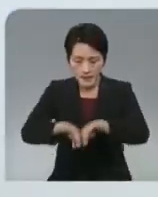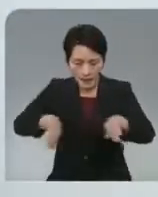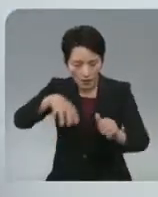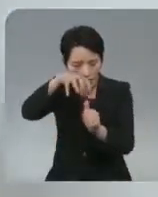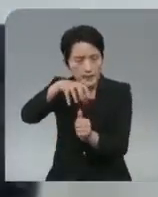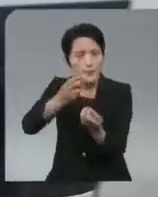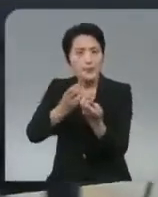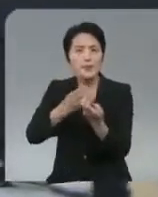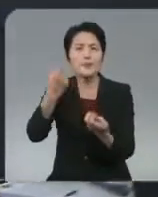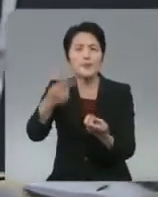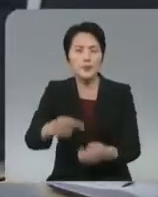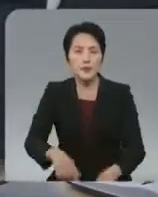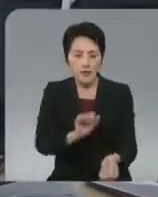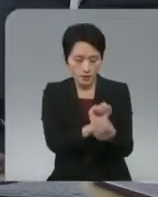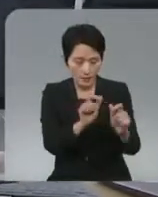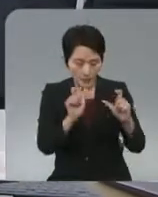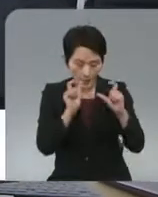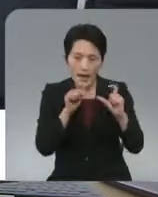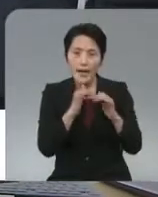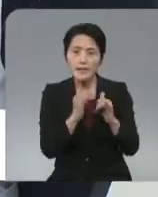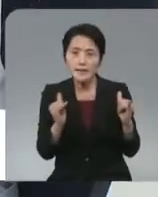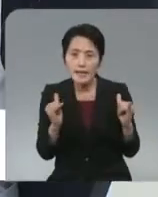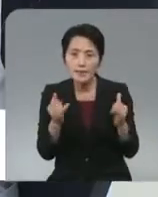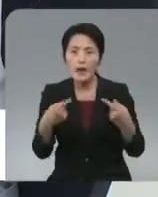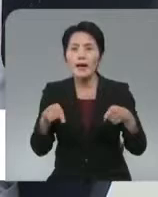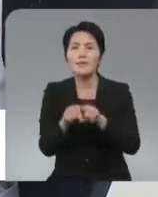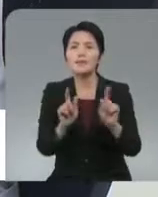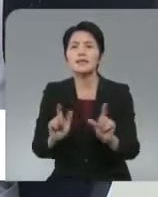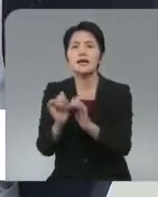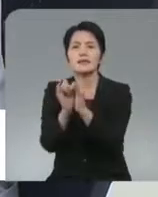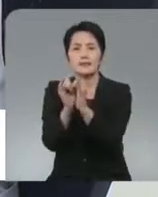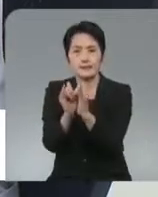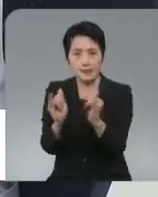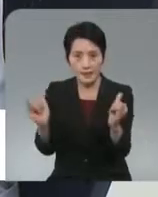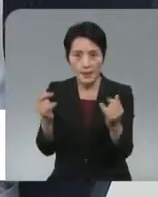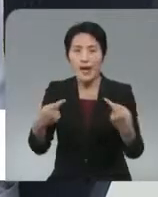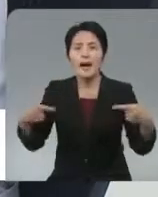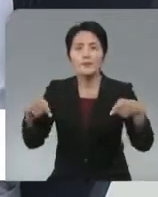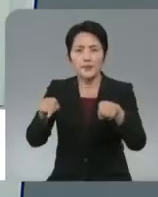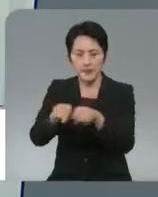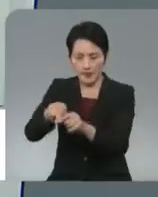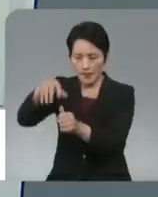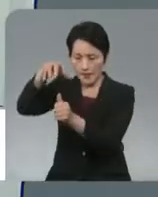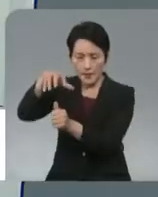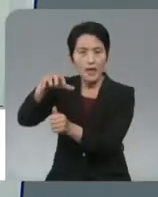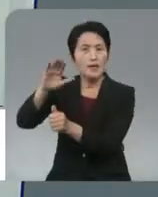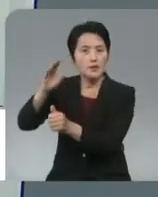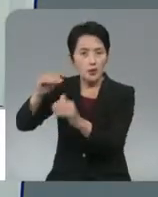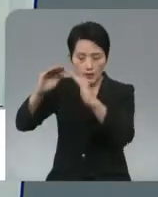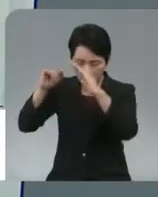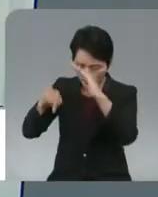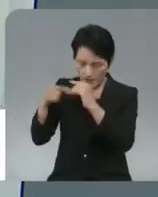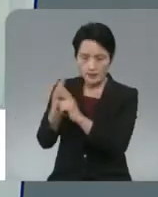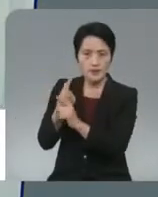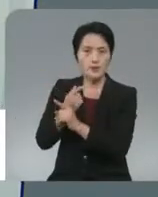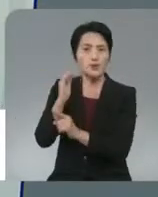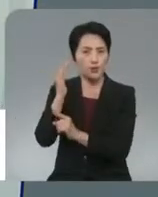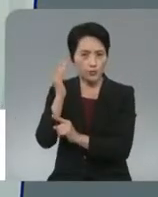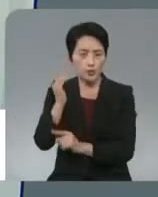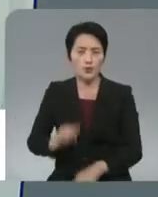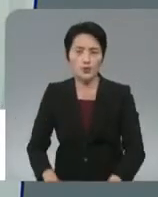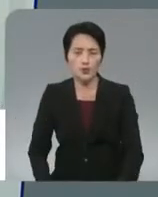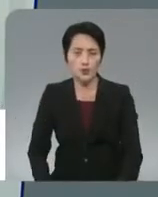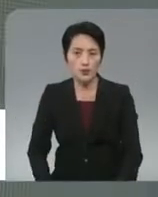triệu chứng sẽ không cần giám sát riêng qua điện thoại trường hợp cần thiết sẽ được tư vấn mỹ tâm hỗ trợ tư vấn bệnh nhân điều trị tại nhà